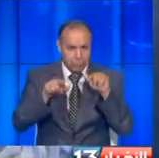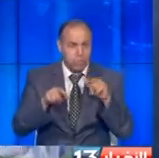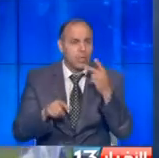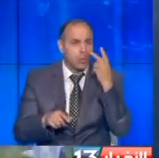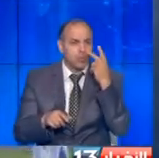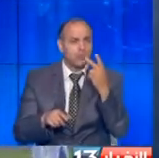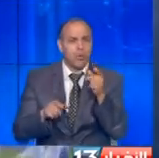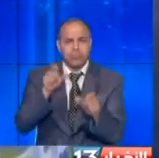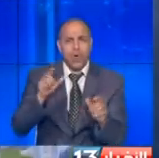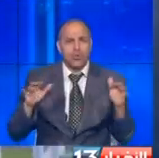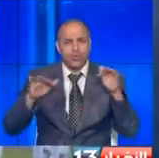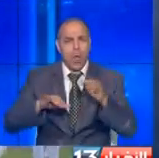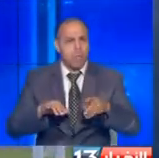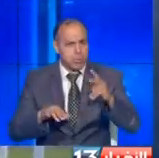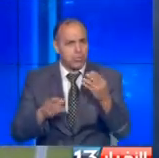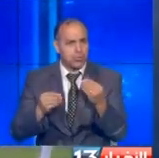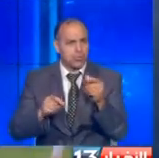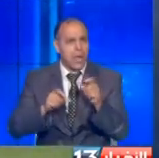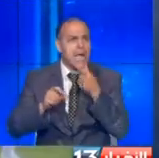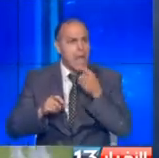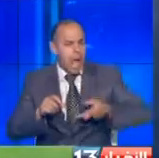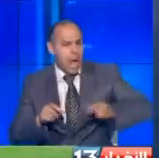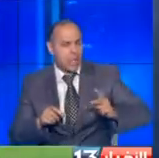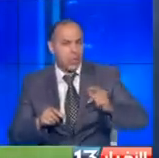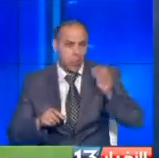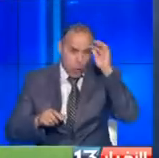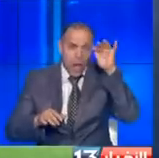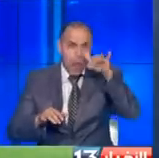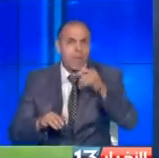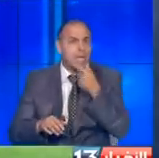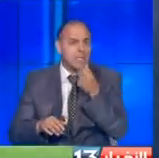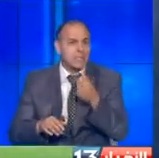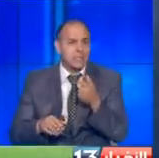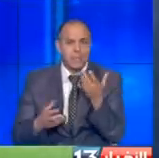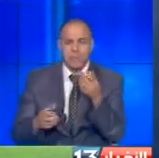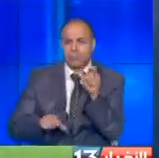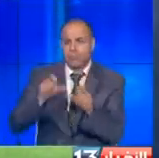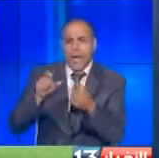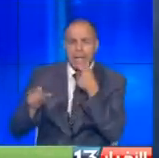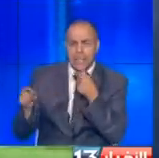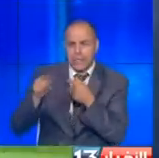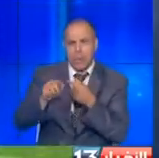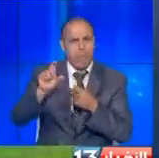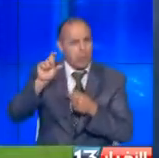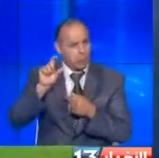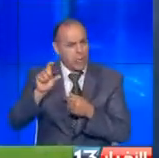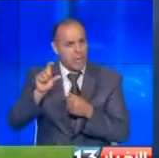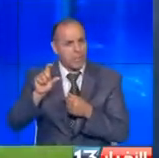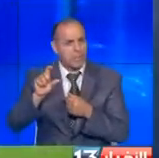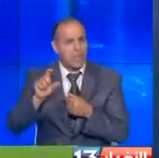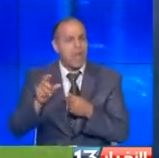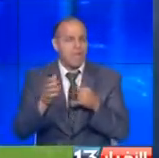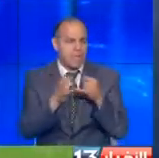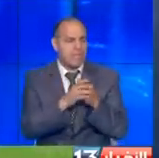نشاهد جماهير تونسية أكثر من الجماهير الإنجليزية، بما أن لم نشاهد بكثرة يعني الجماهير الإنجليزية حاضرة في مدينة